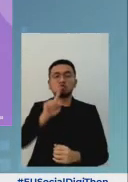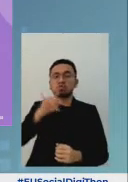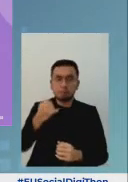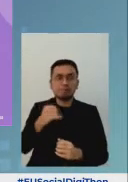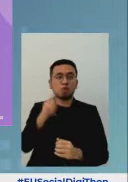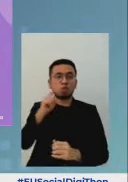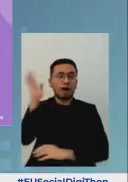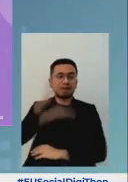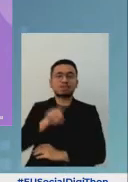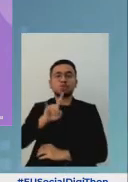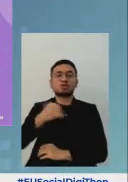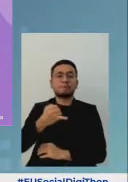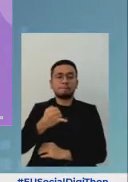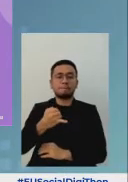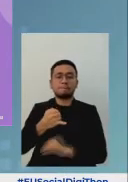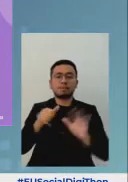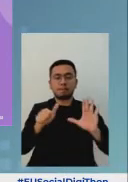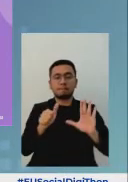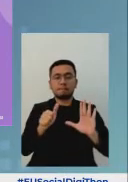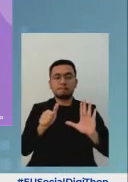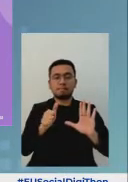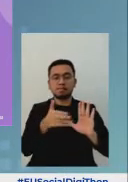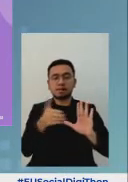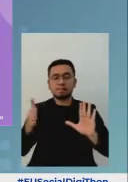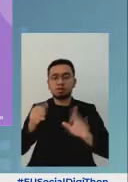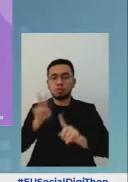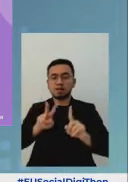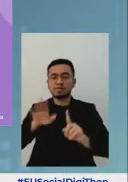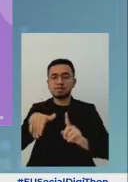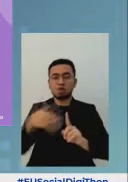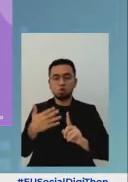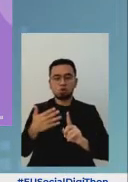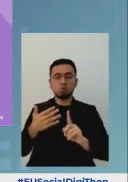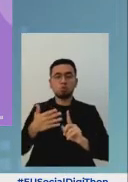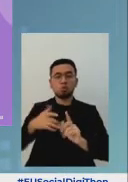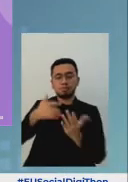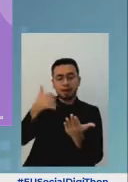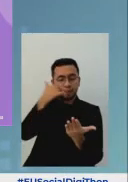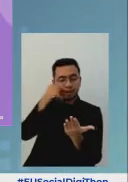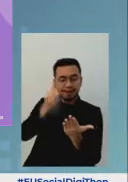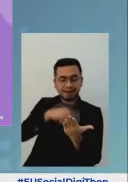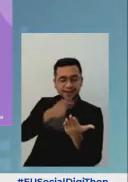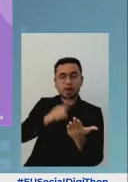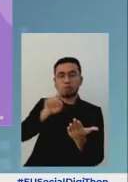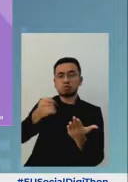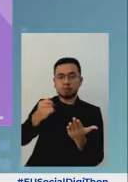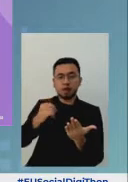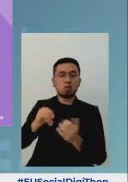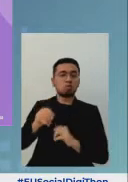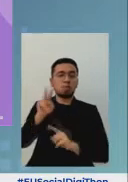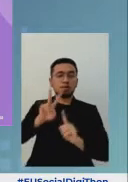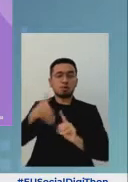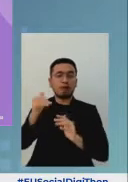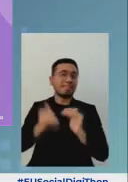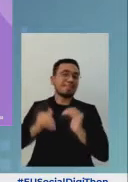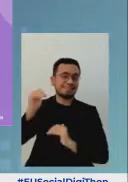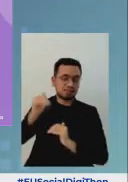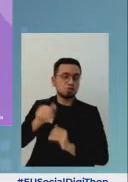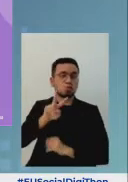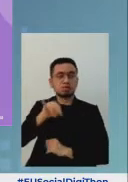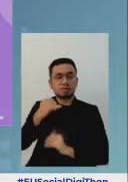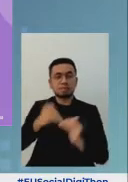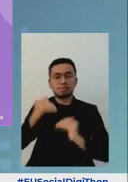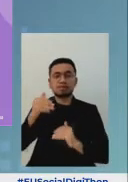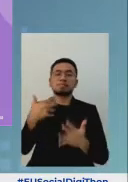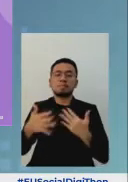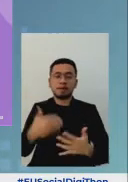ya, di luar waktu belajar tentunya ini semua batasannya. Nah, kemudian contohnya juga misalnya gini, kalau sudah lewat dari